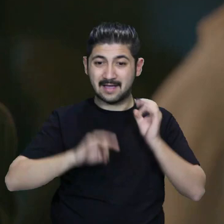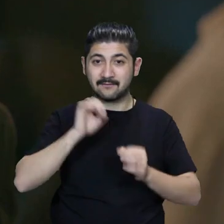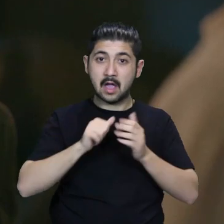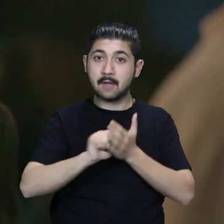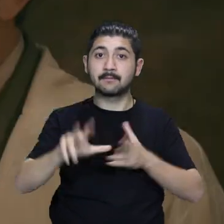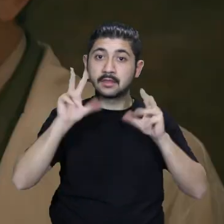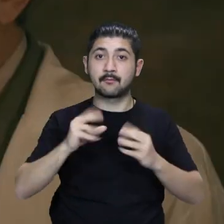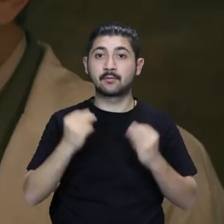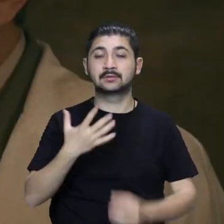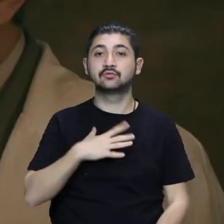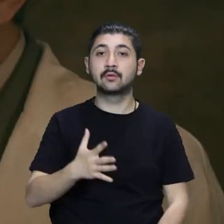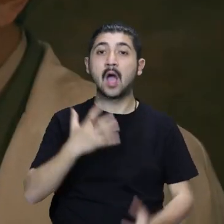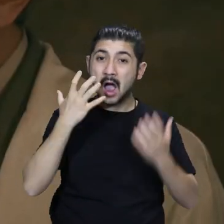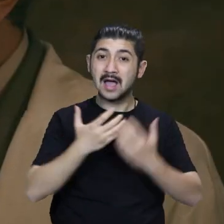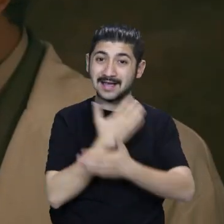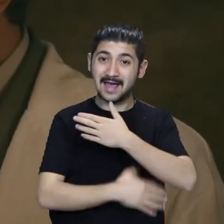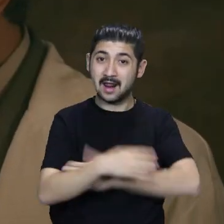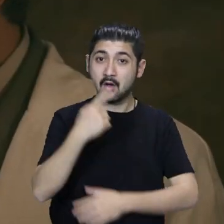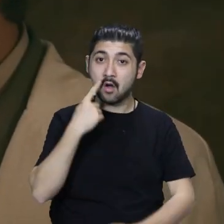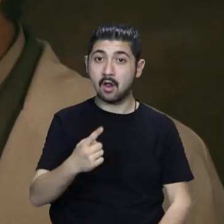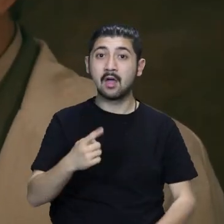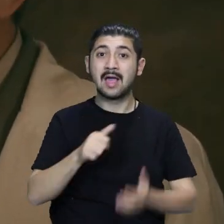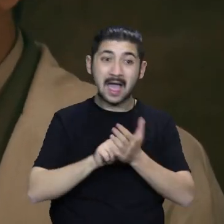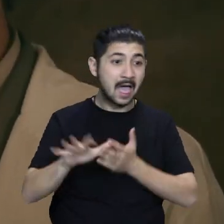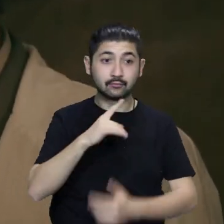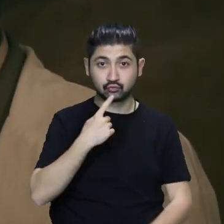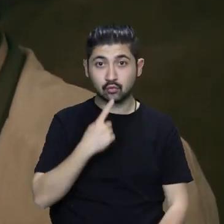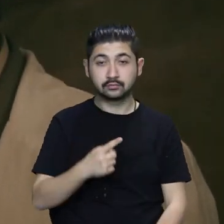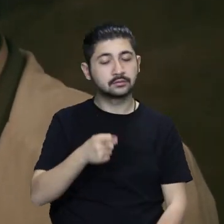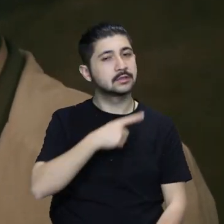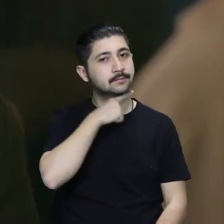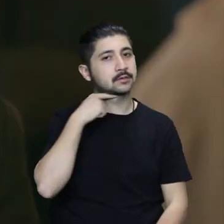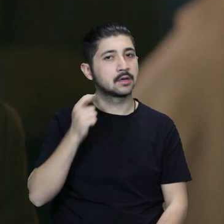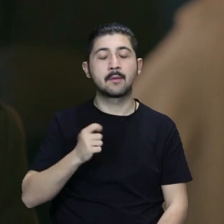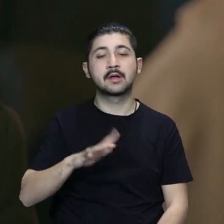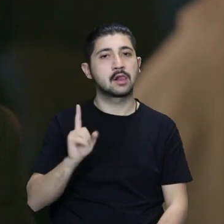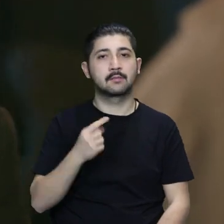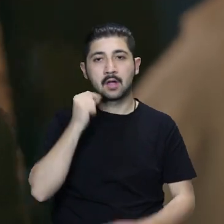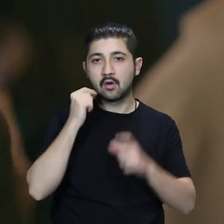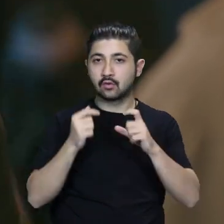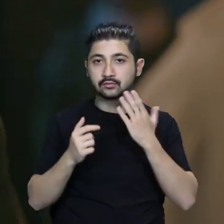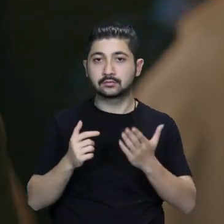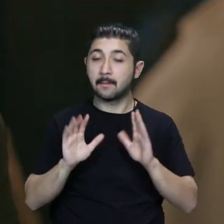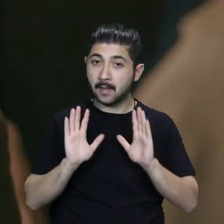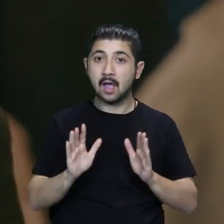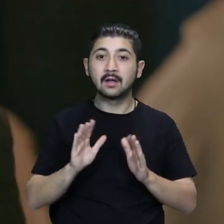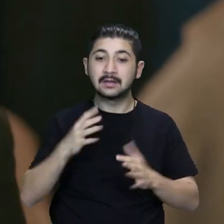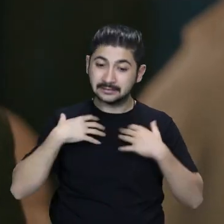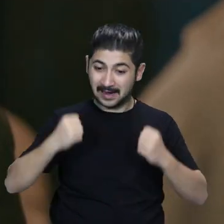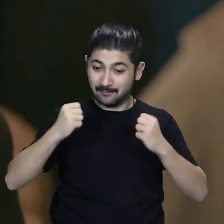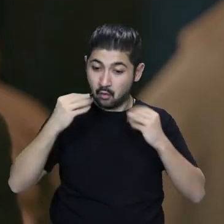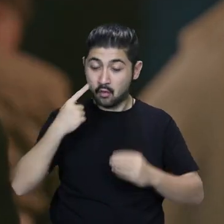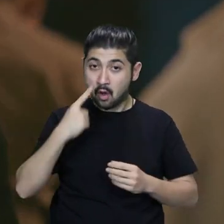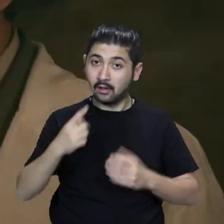tedavilerinin tamamlanmasını istiyorum. Ağır yaralıların tamamını söylüyorsanız bu imkansız Bay Cooks. Peki. İyileştirebildiğin